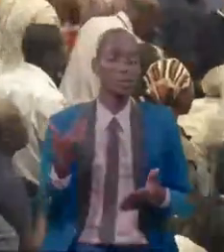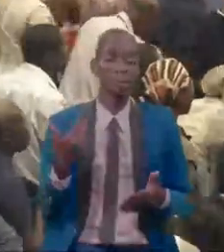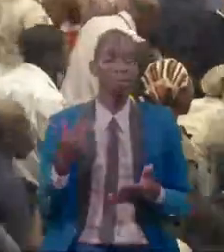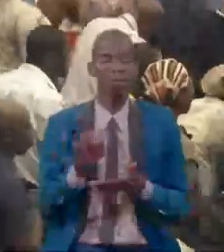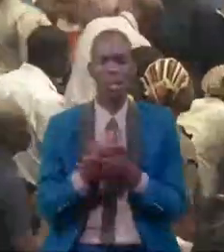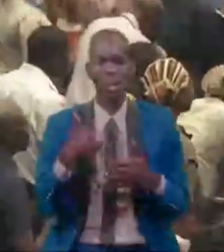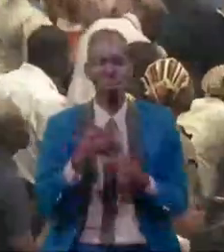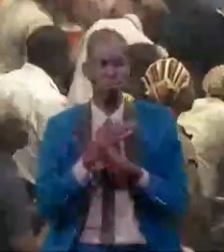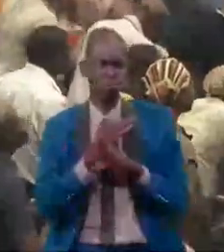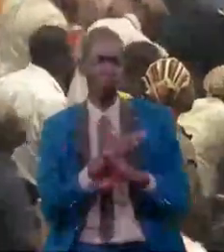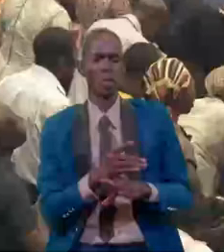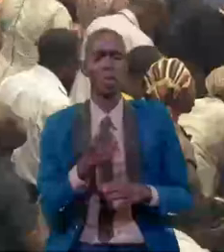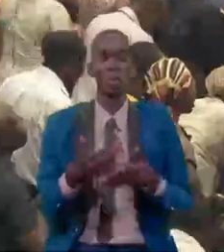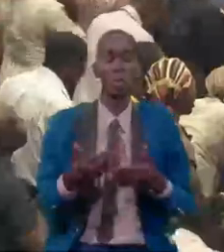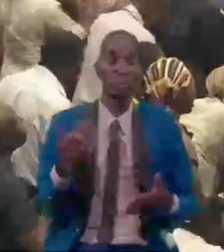qui vous a empêché,